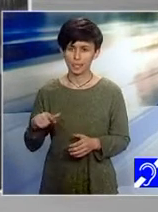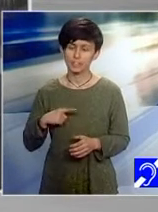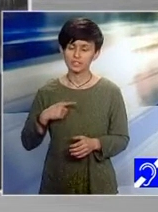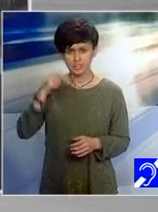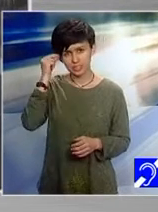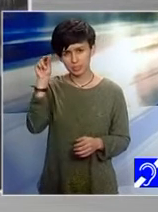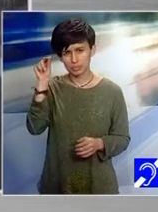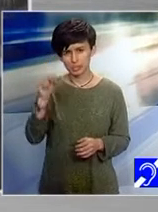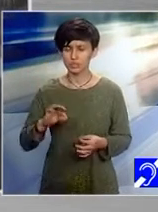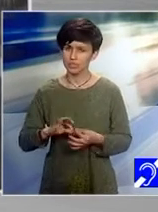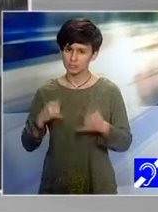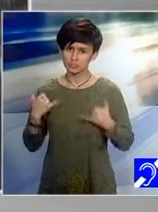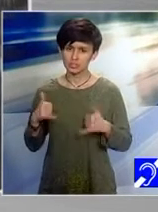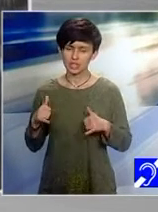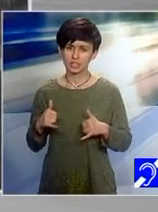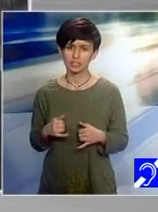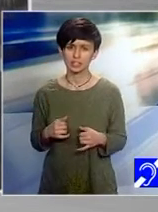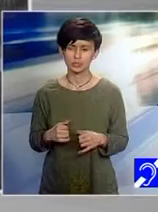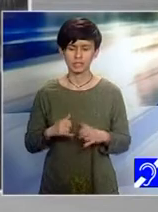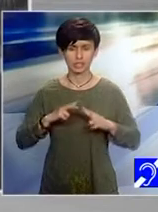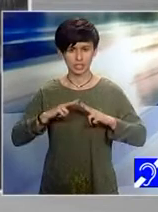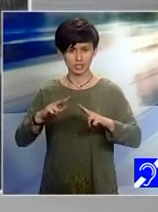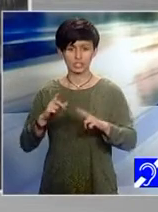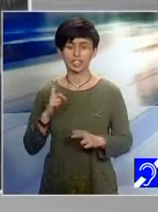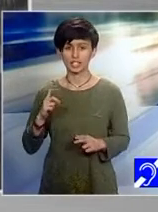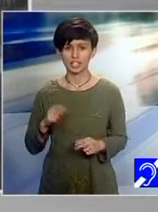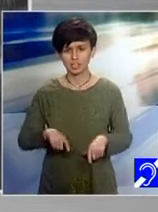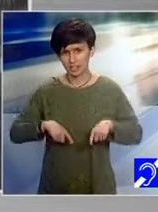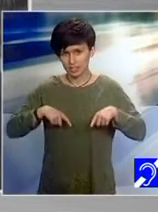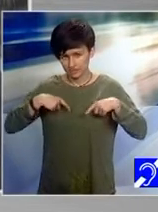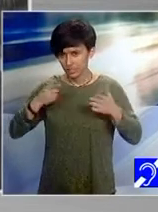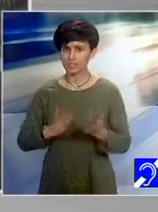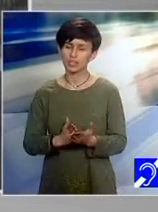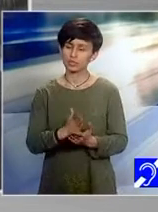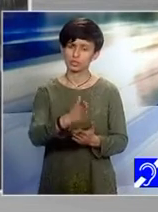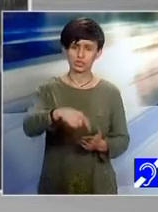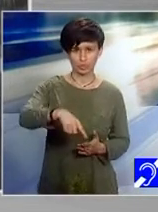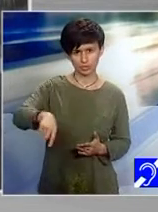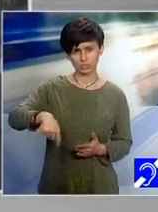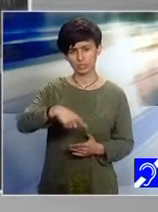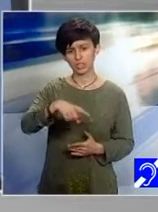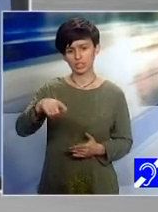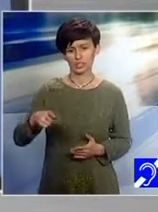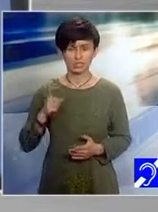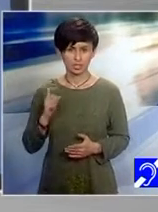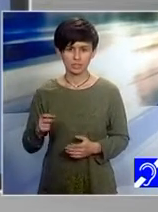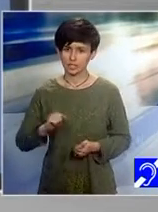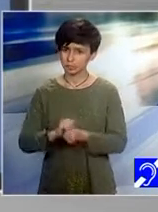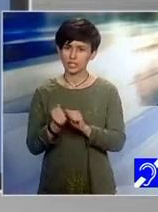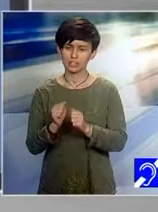s-a întâmplat această nenorocire, însă viața merge mai departe și noi trebuie să